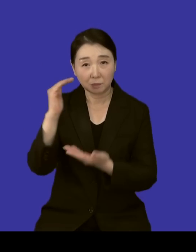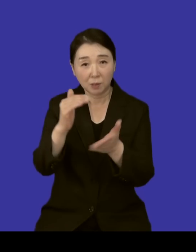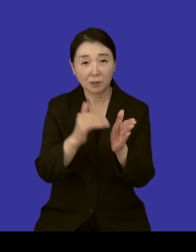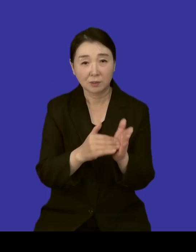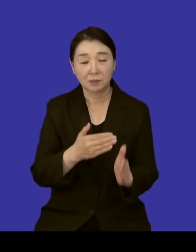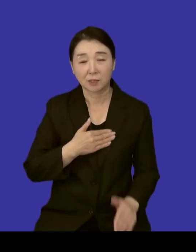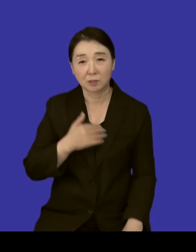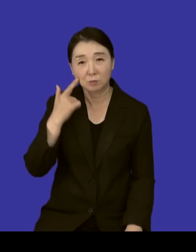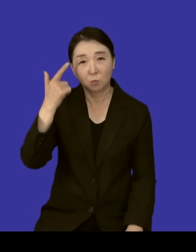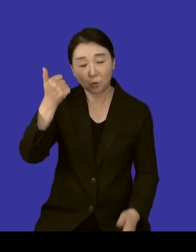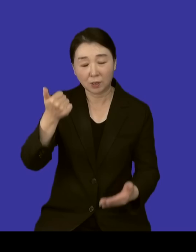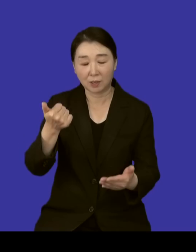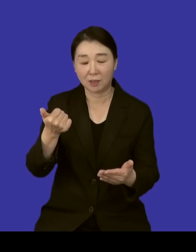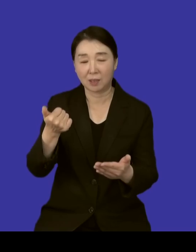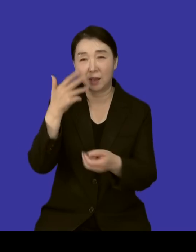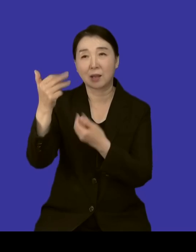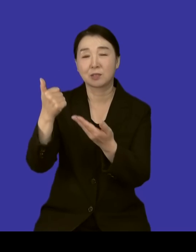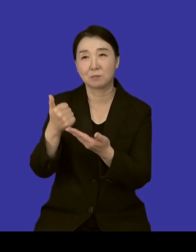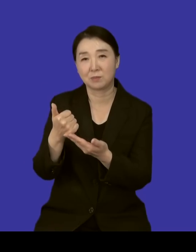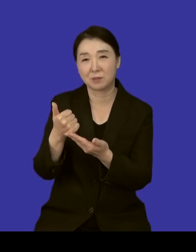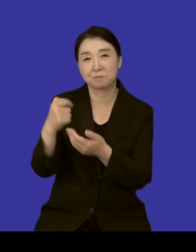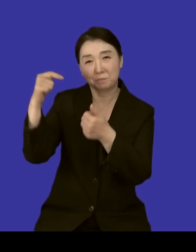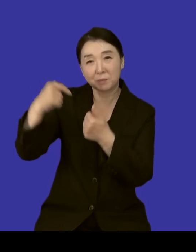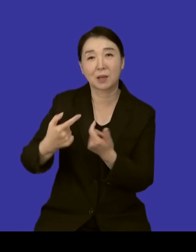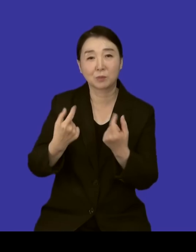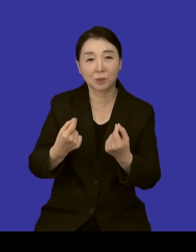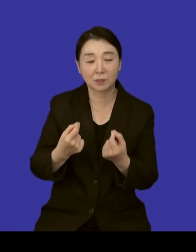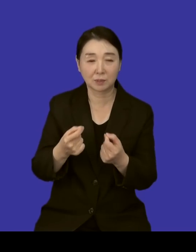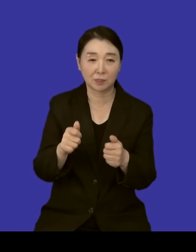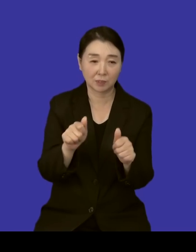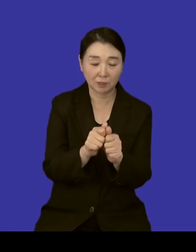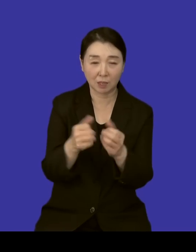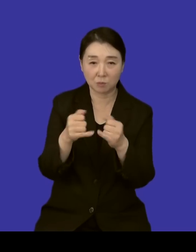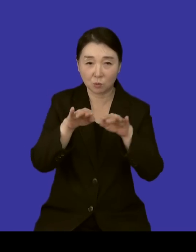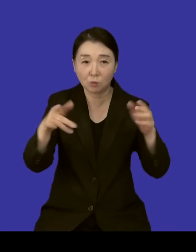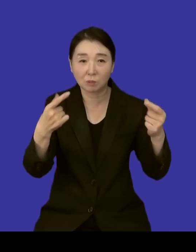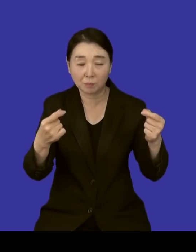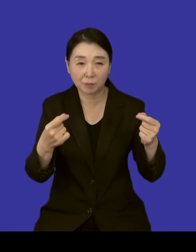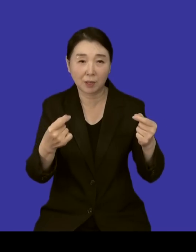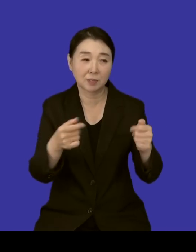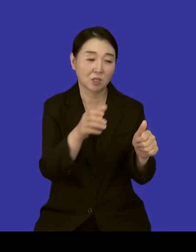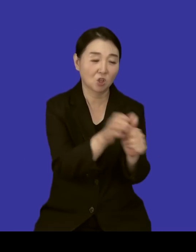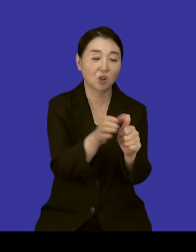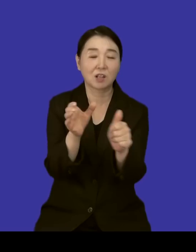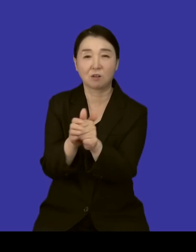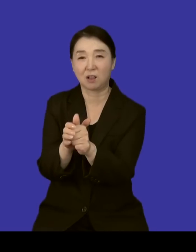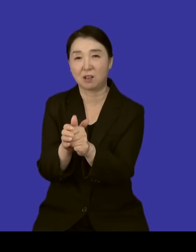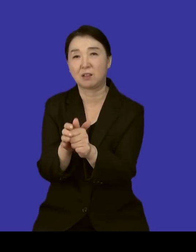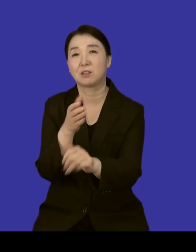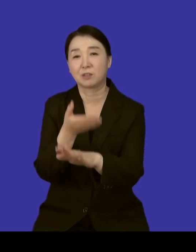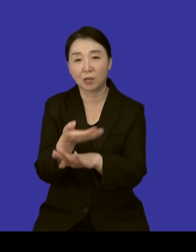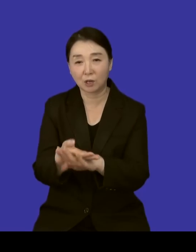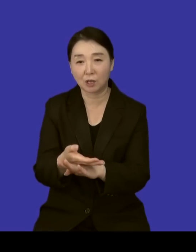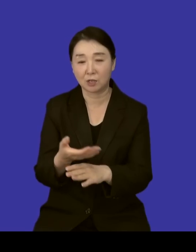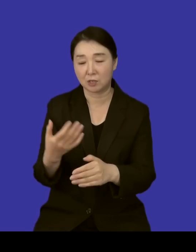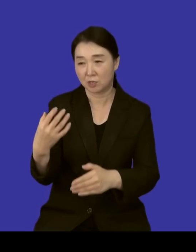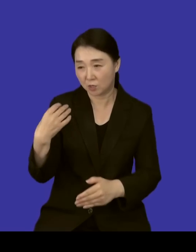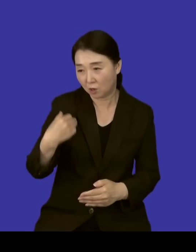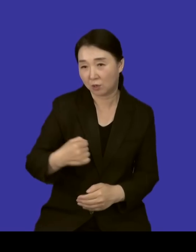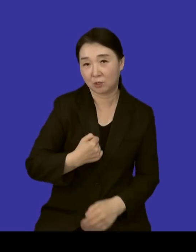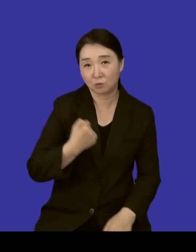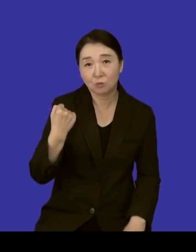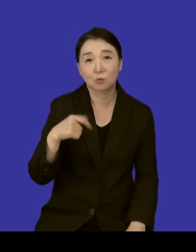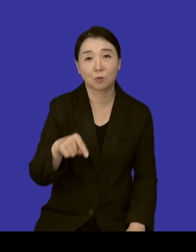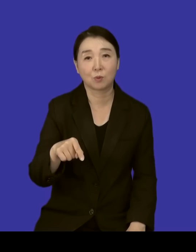저는 목회를 하나님 이렇게 하게 하셨어요. 예. 남녀가 동등하지만은 역할은 있다는 얘기죠. 네. 네. 네. 역할의 순종을